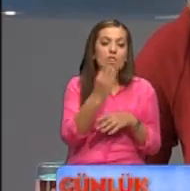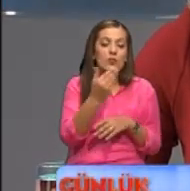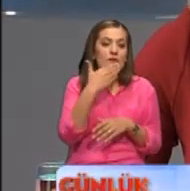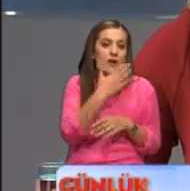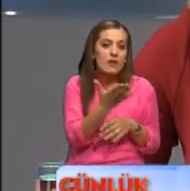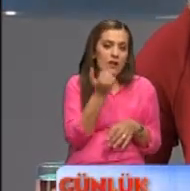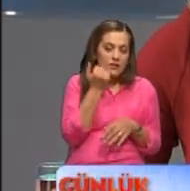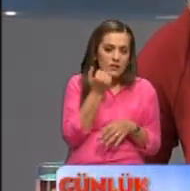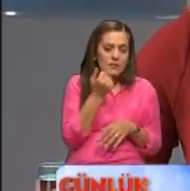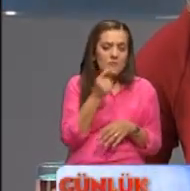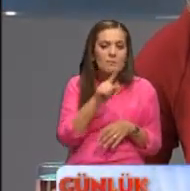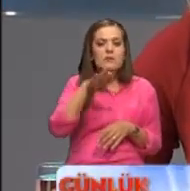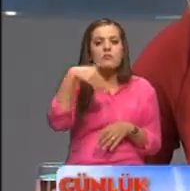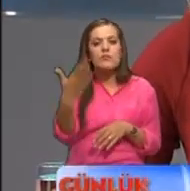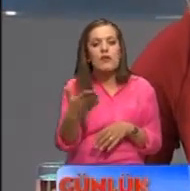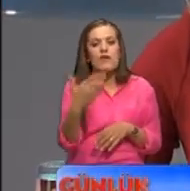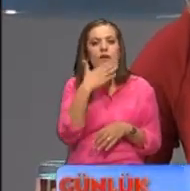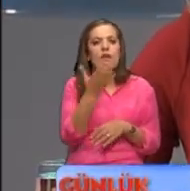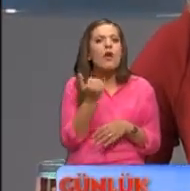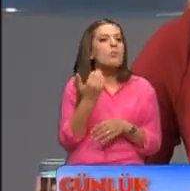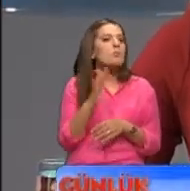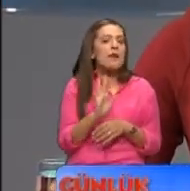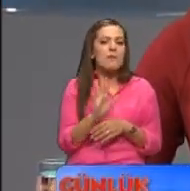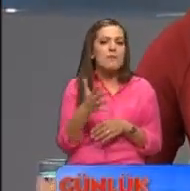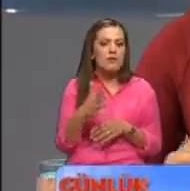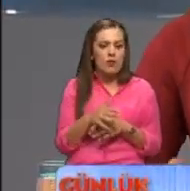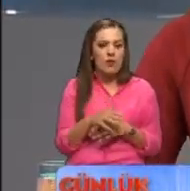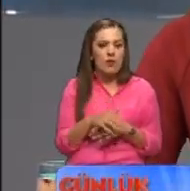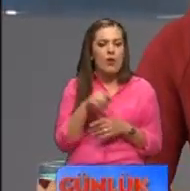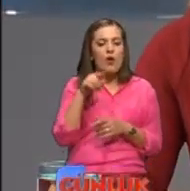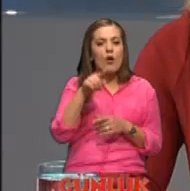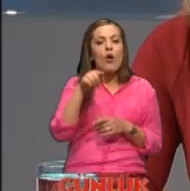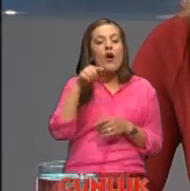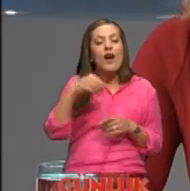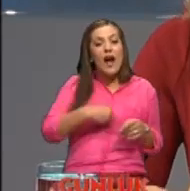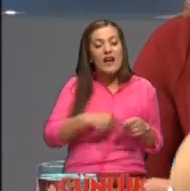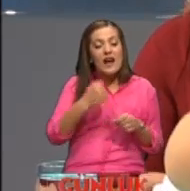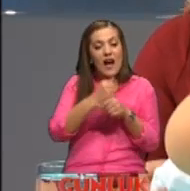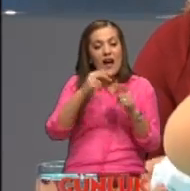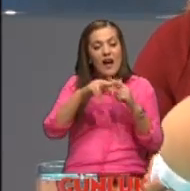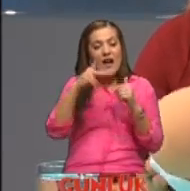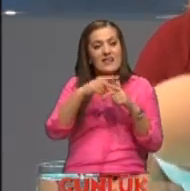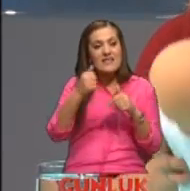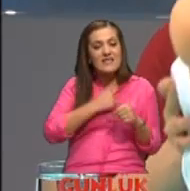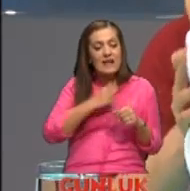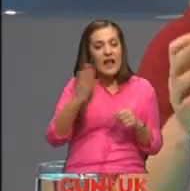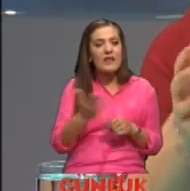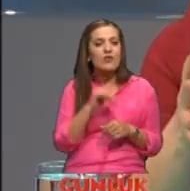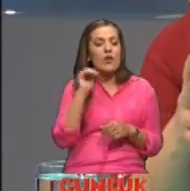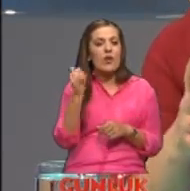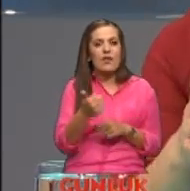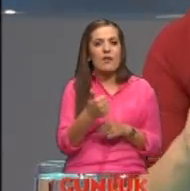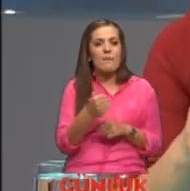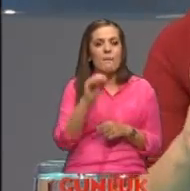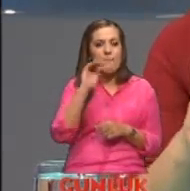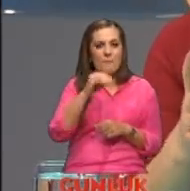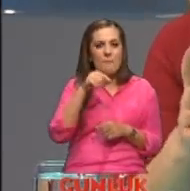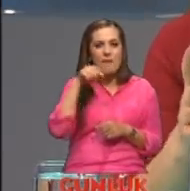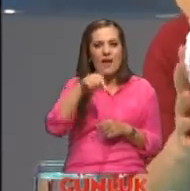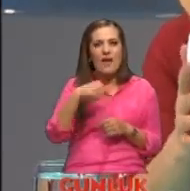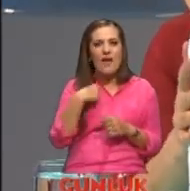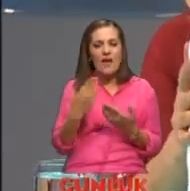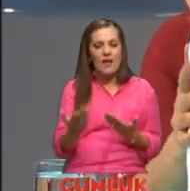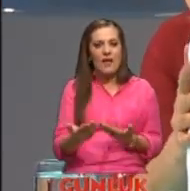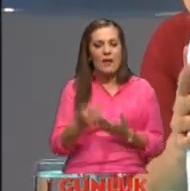fayda görürken bir sonraki sefere fayda göremeyebiliyorsunuz. Kolik tarzındaki gaz sıkıntılarında en önemli etken, bebeği şu